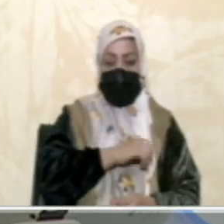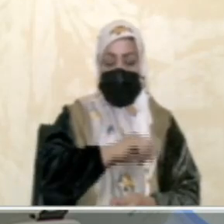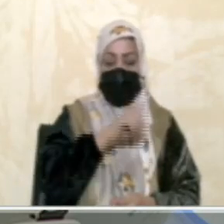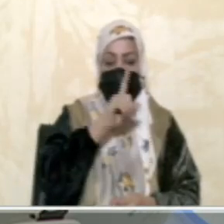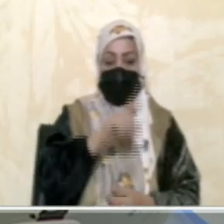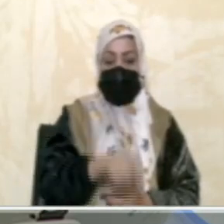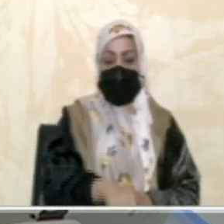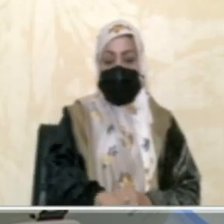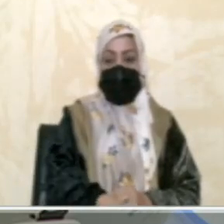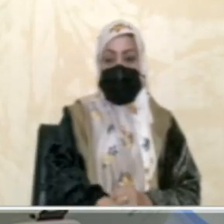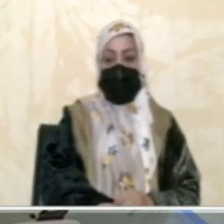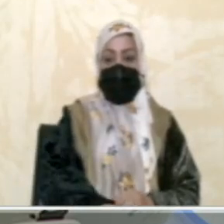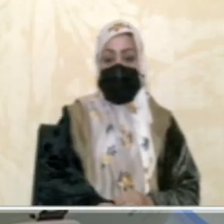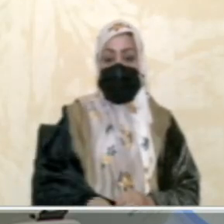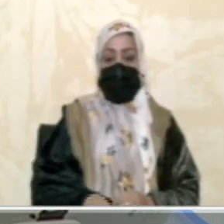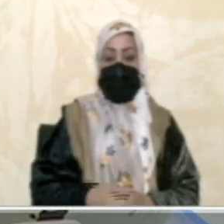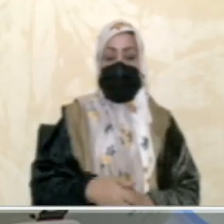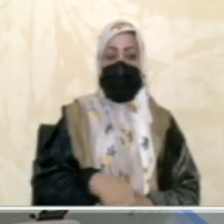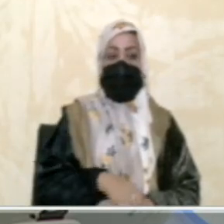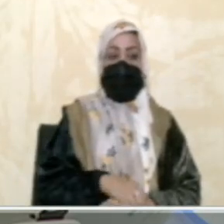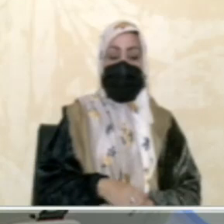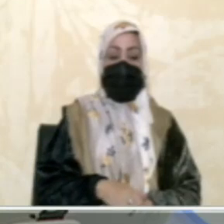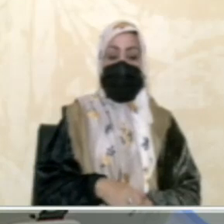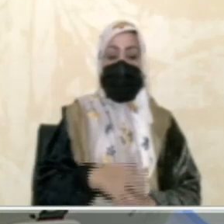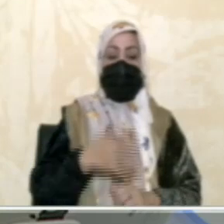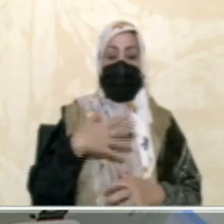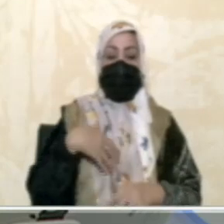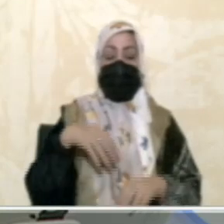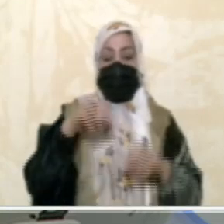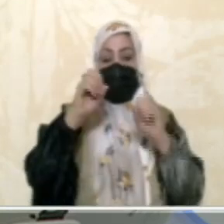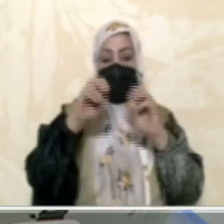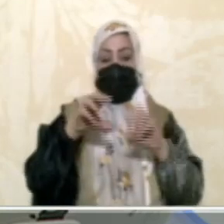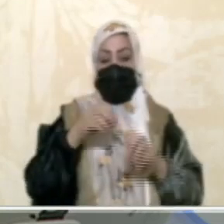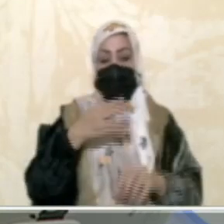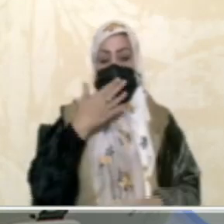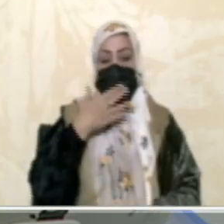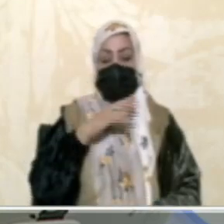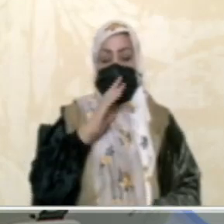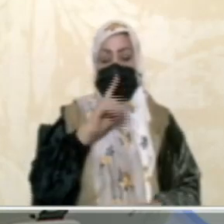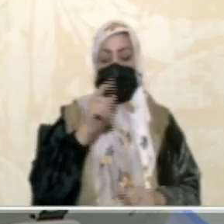وبركاته ان شاء الله واياكم سيد جلال تفضل